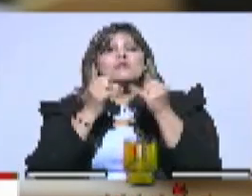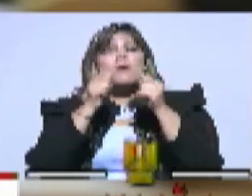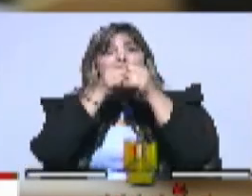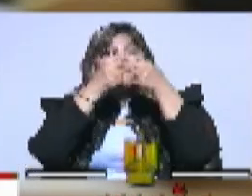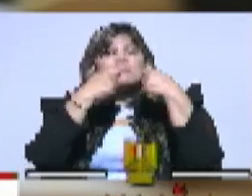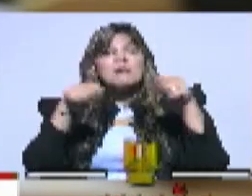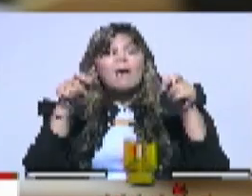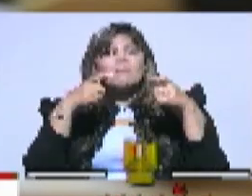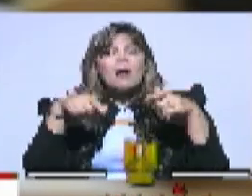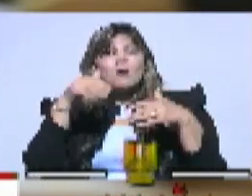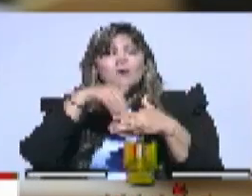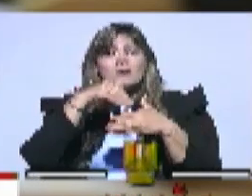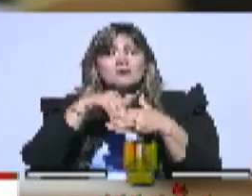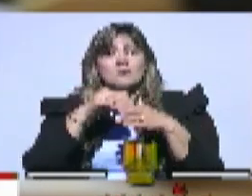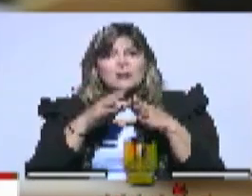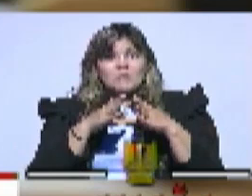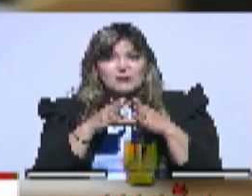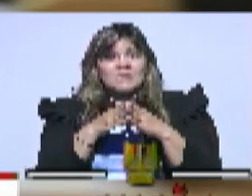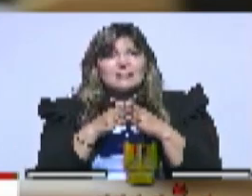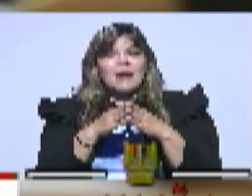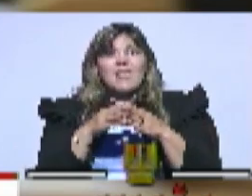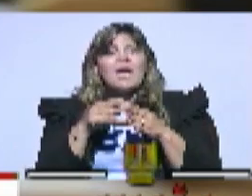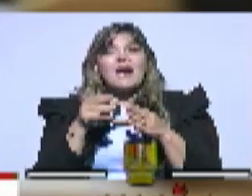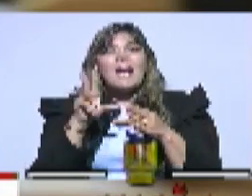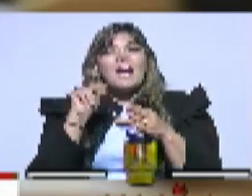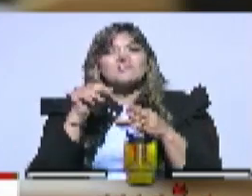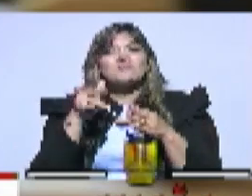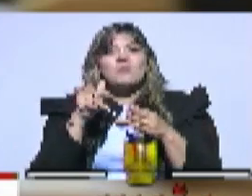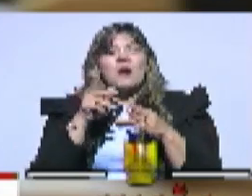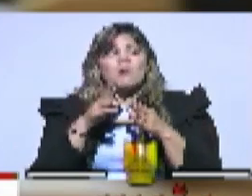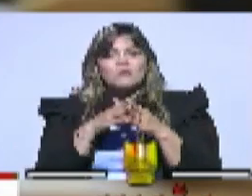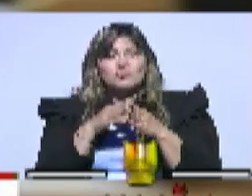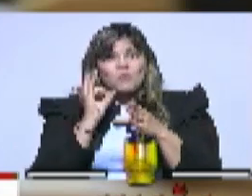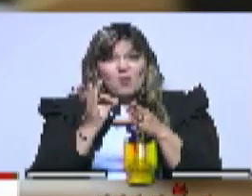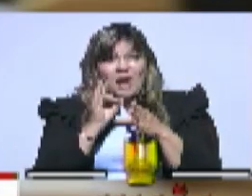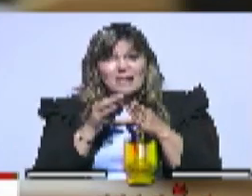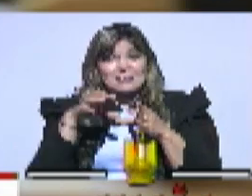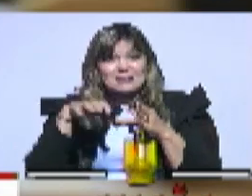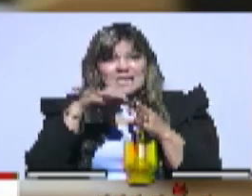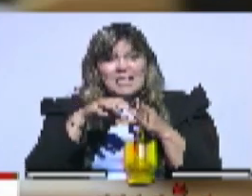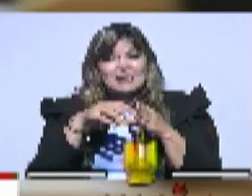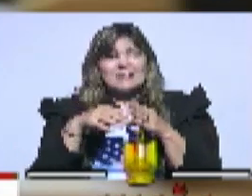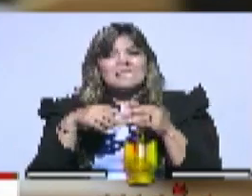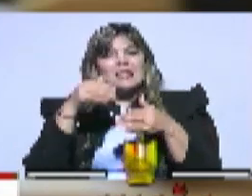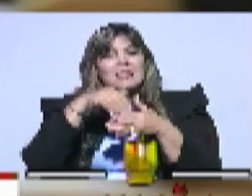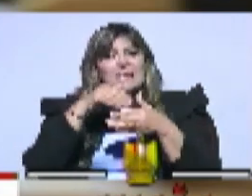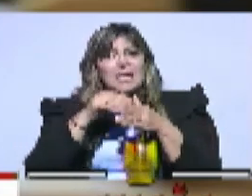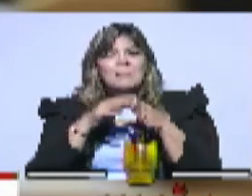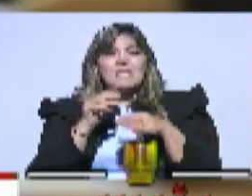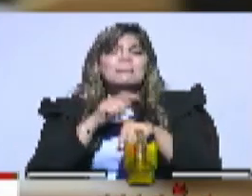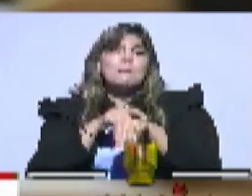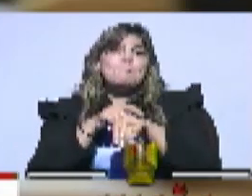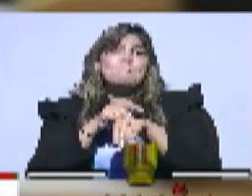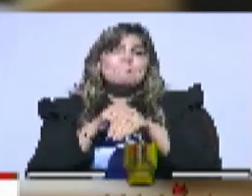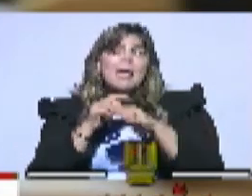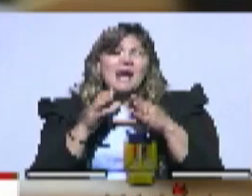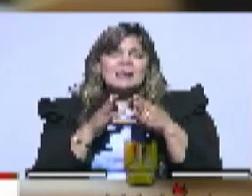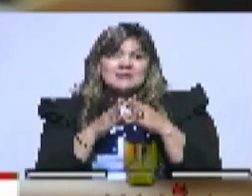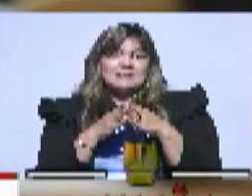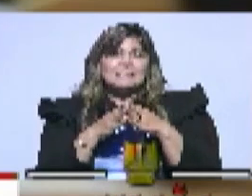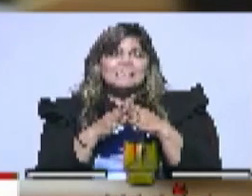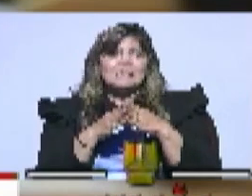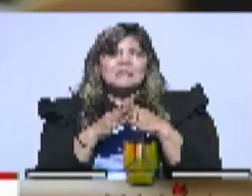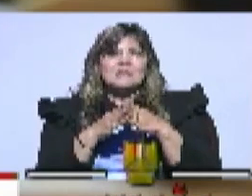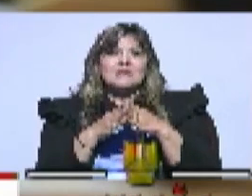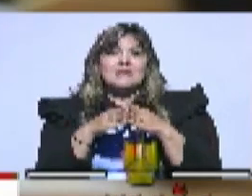الوطنية للانتخابات نتيجة الانتخابات 2024. وحددت الهيئة الوطنية للانتخابات موعد إعلان نتيجة الانتخابات في مصر،